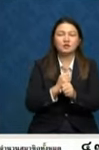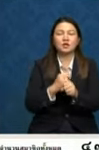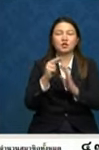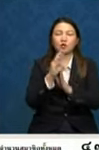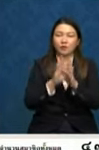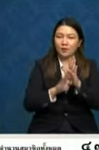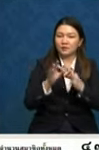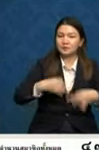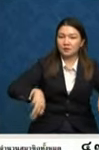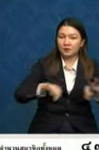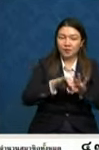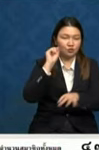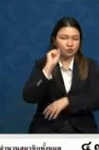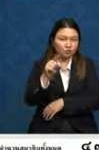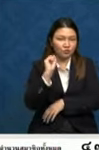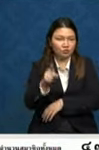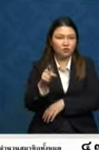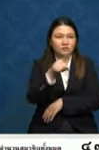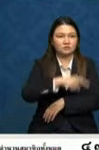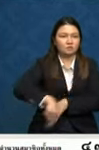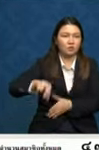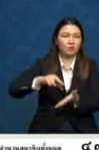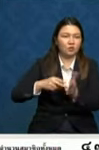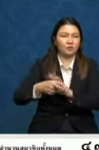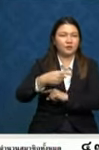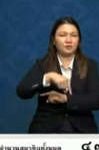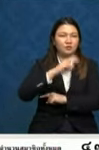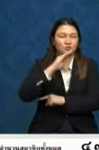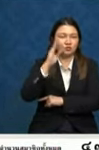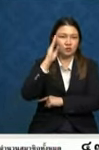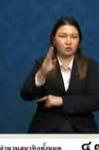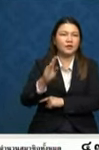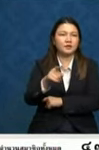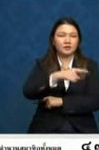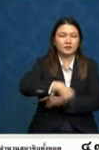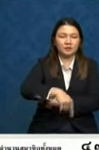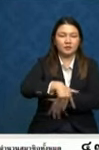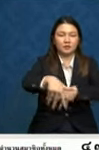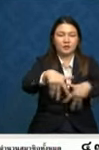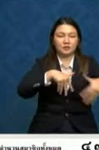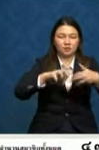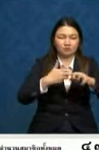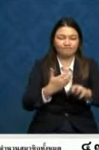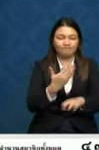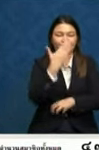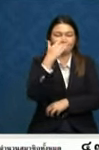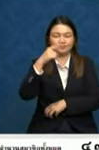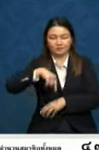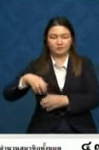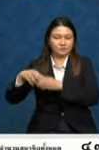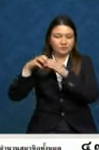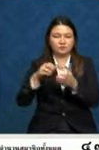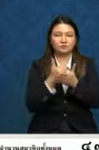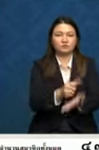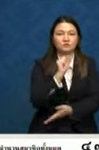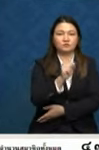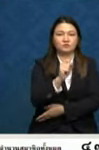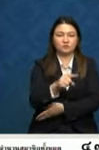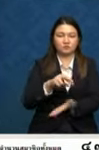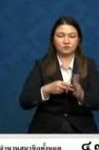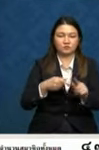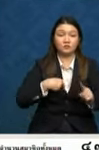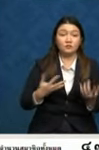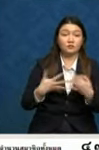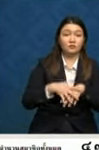ำคัญและเร่งด่วนในการแก้ไขปัญหาความเดือดร้อนให้กับประชาชนเป็นกลไกในการประสานงานระหว่างคณะรัฐมนตรี